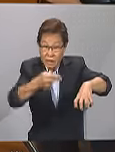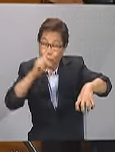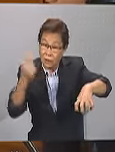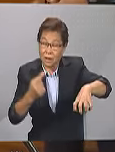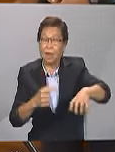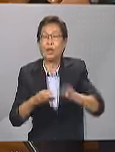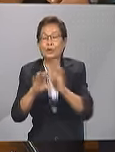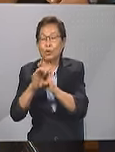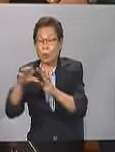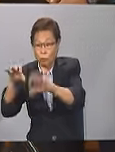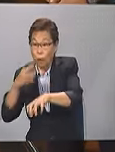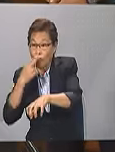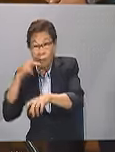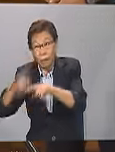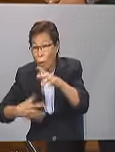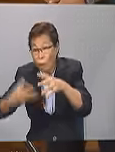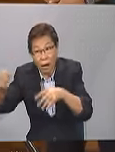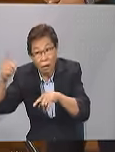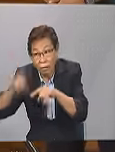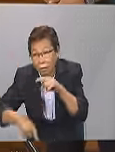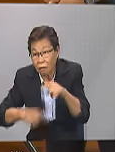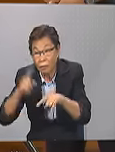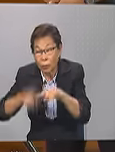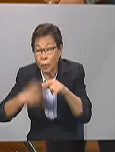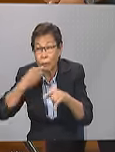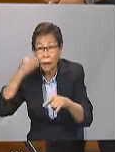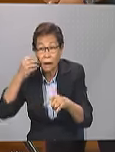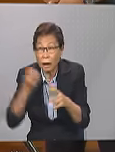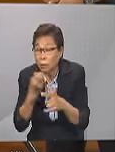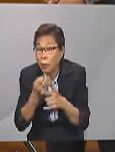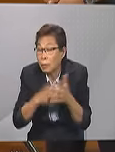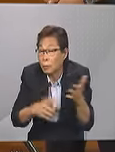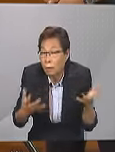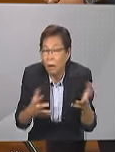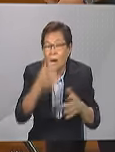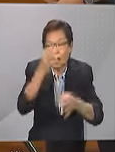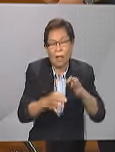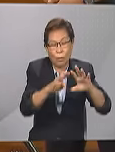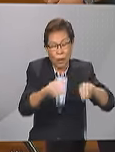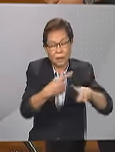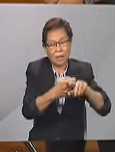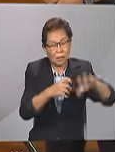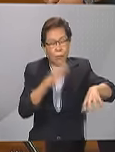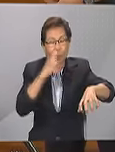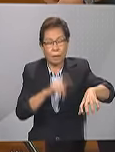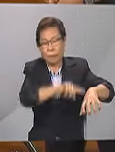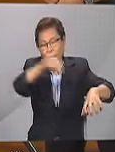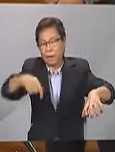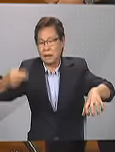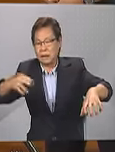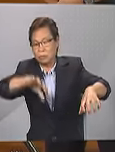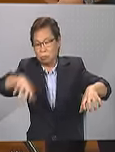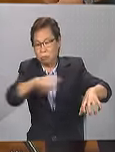kediamannya di-zoom merah tak boleh balik ke atau Macam mane dan kalaupun aja itu dari zona merah full enak banyak ke John hijau